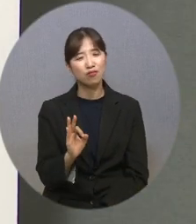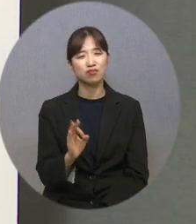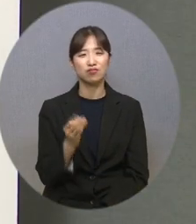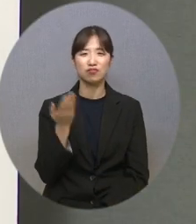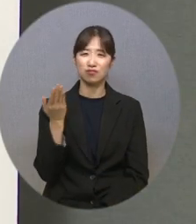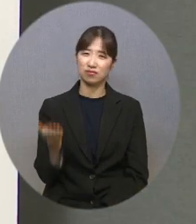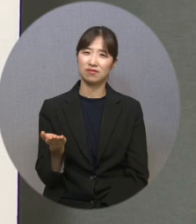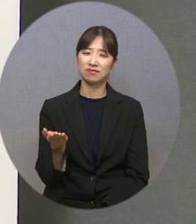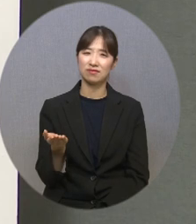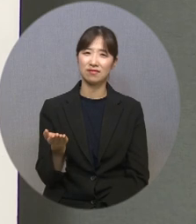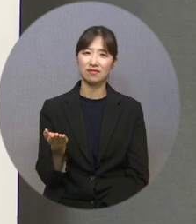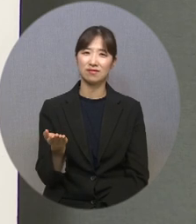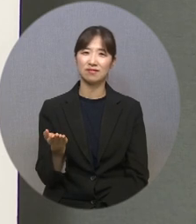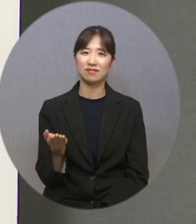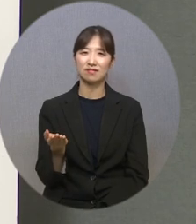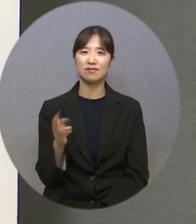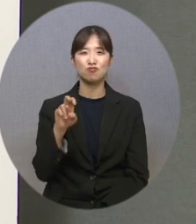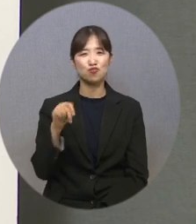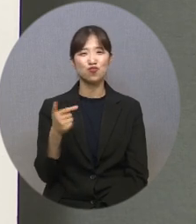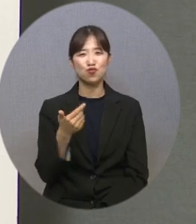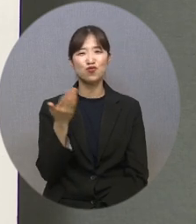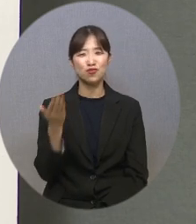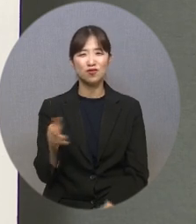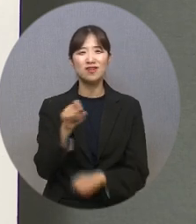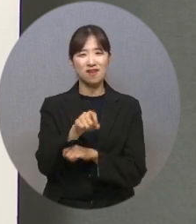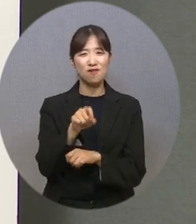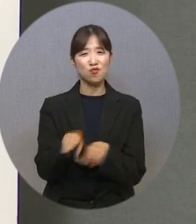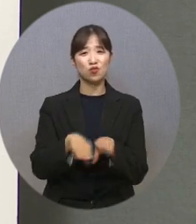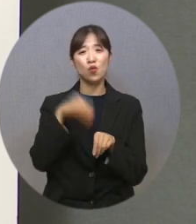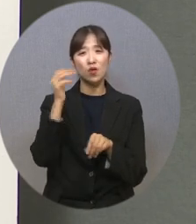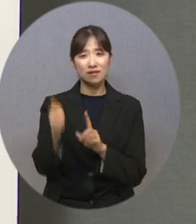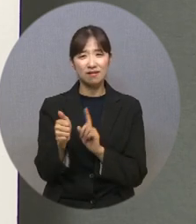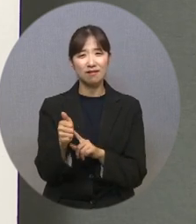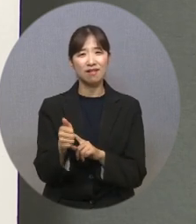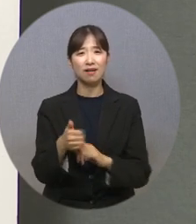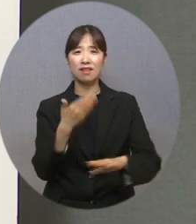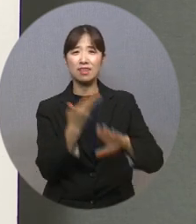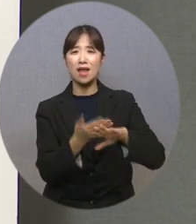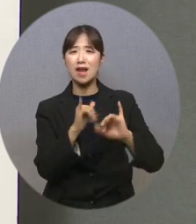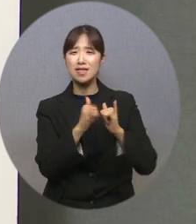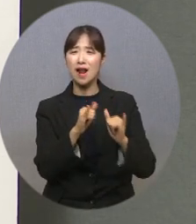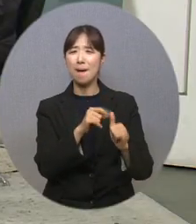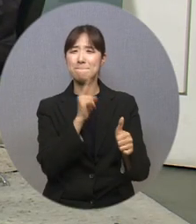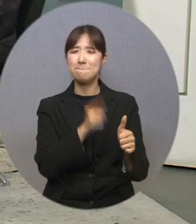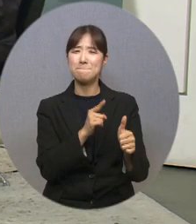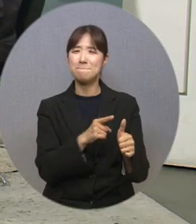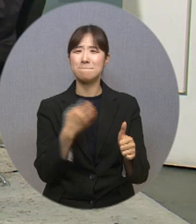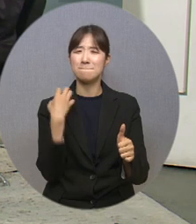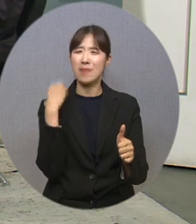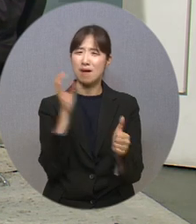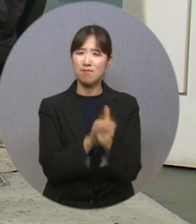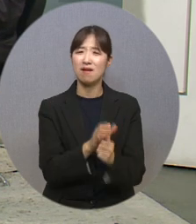우리 문무일 사무총장도 약간 남의 탓을 하는 것 같아.